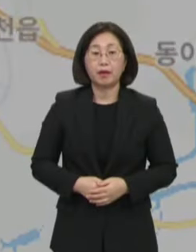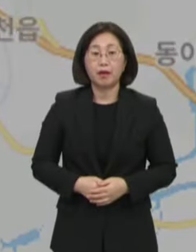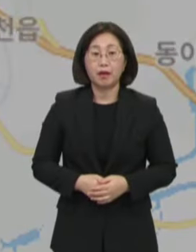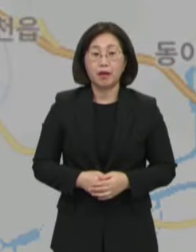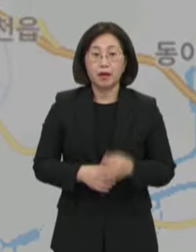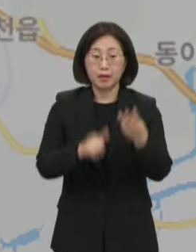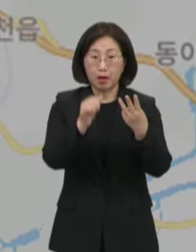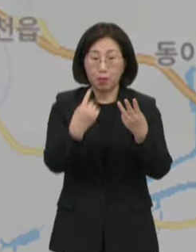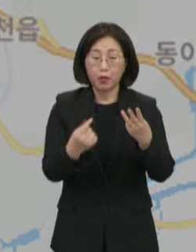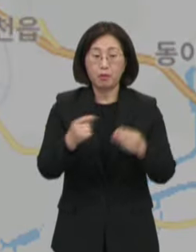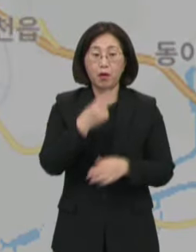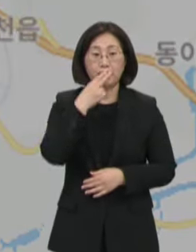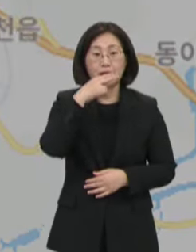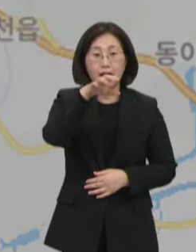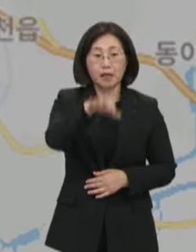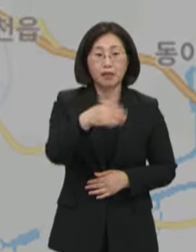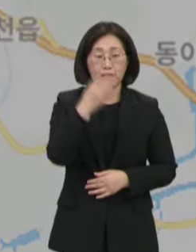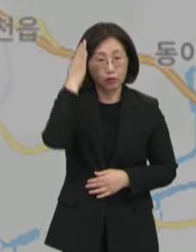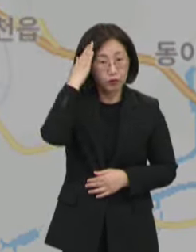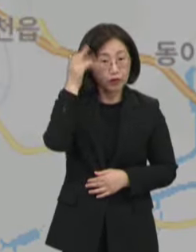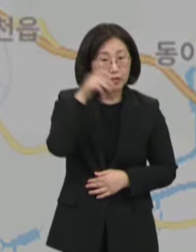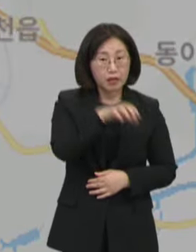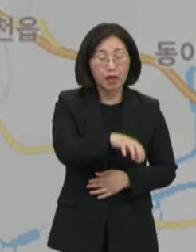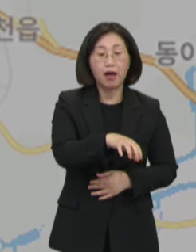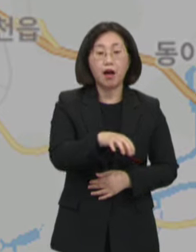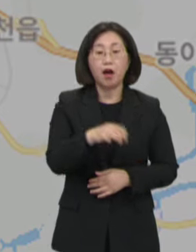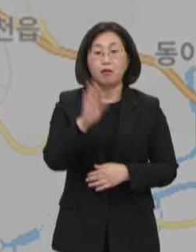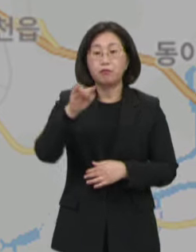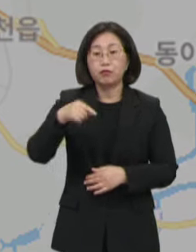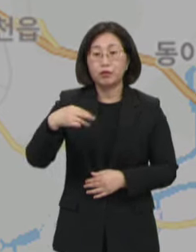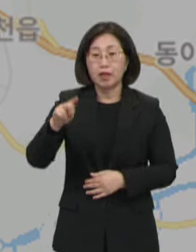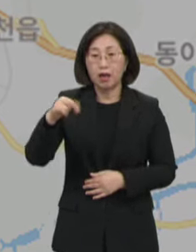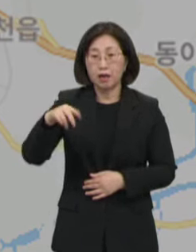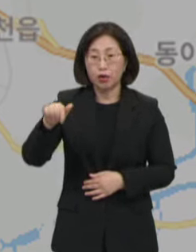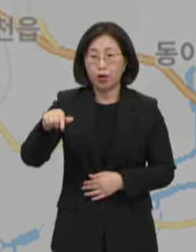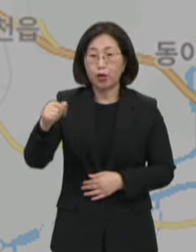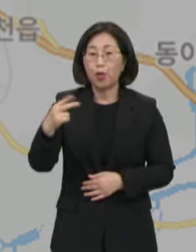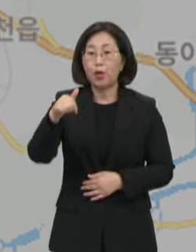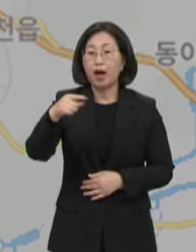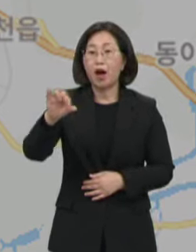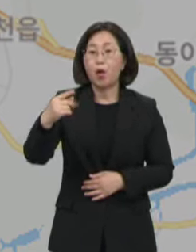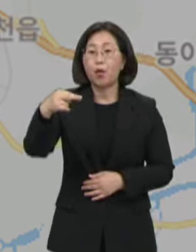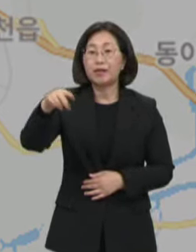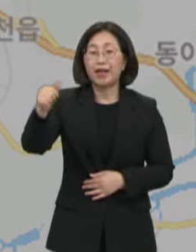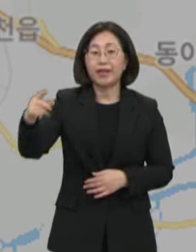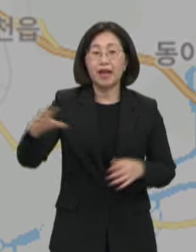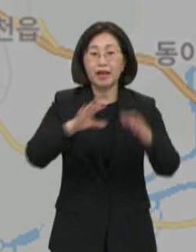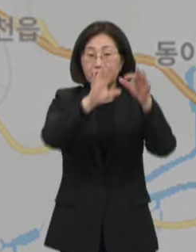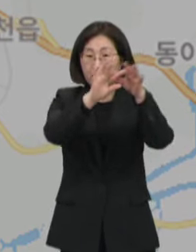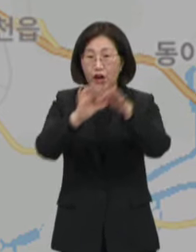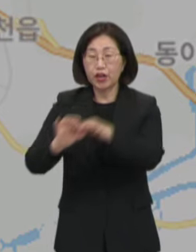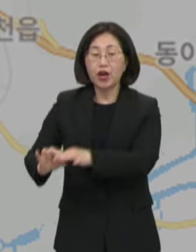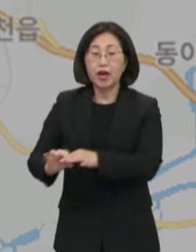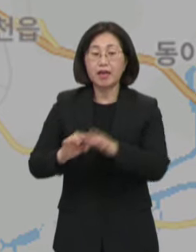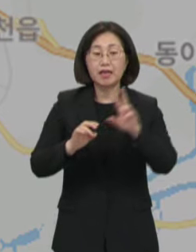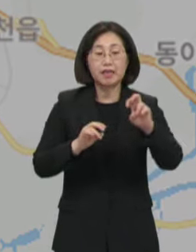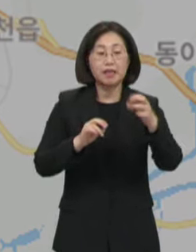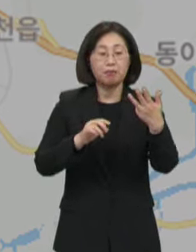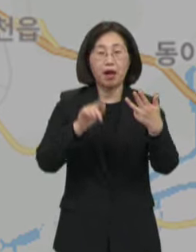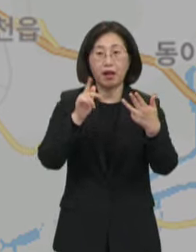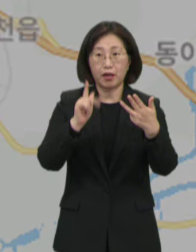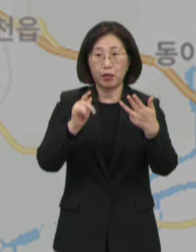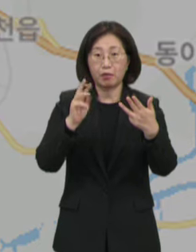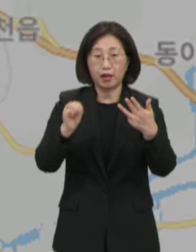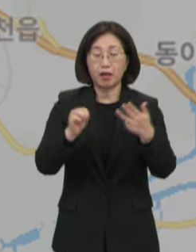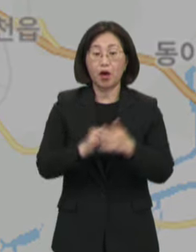우선 3호선은 신탄진에서 둔산을 지나 부사에서 석교, 가오와 산내를 연결하는 총 연장 29km